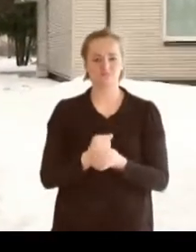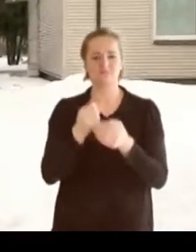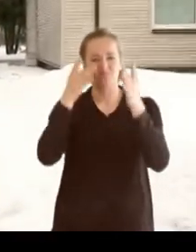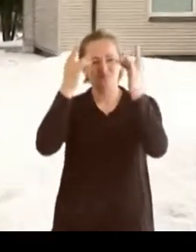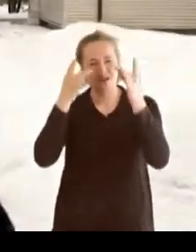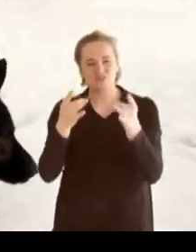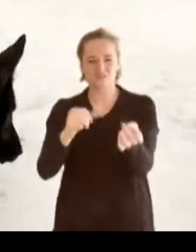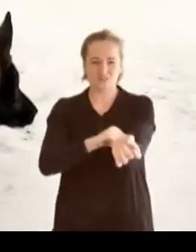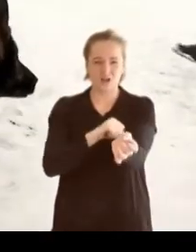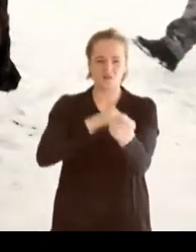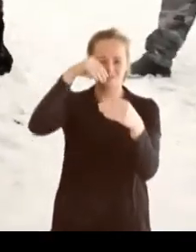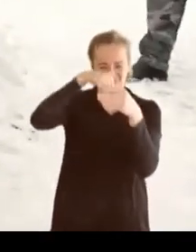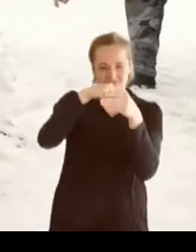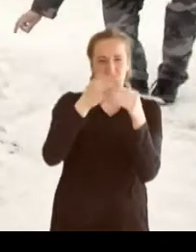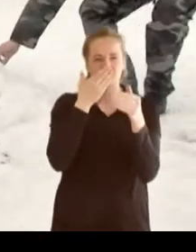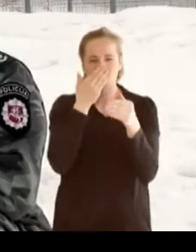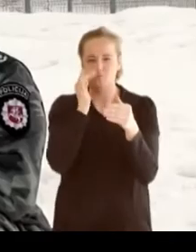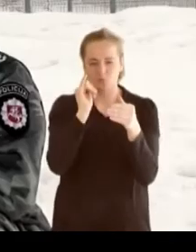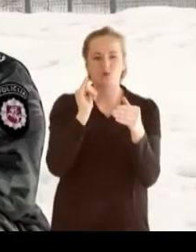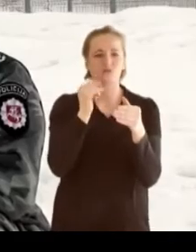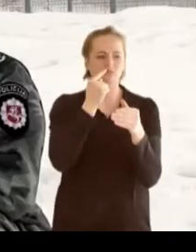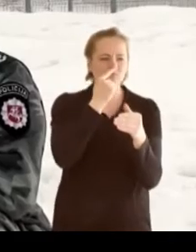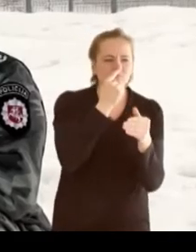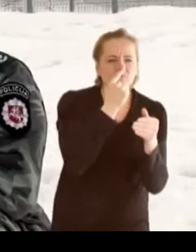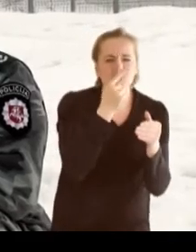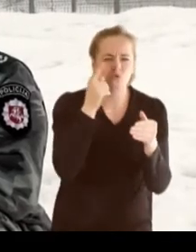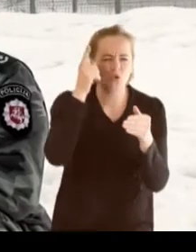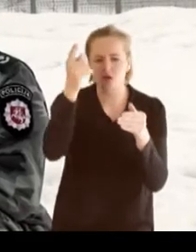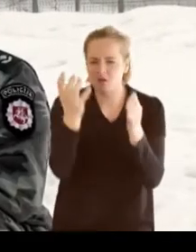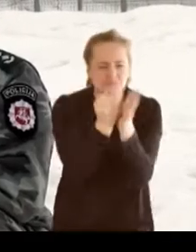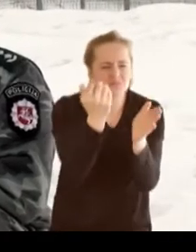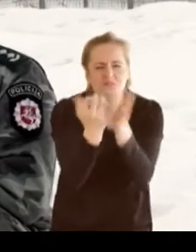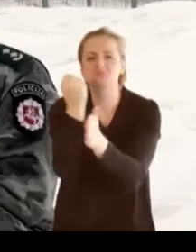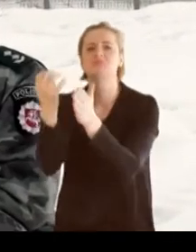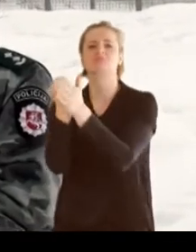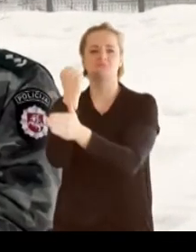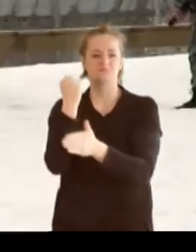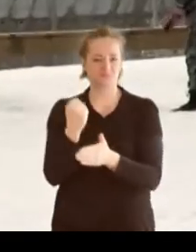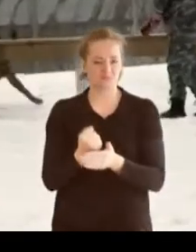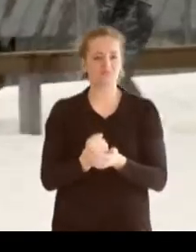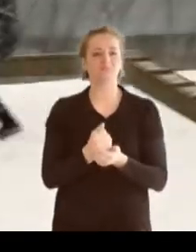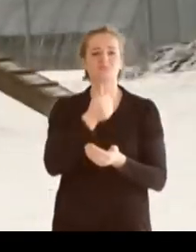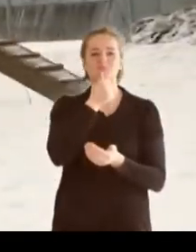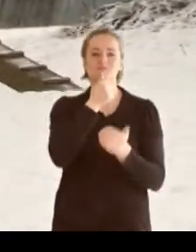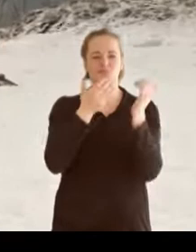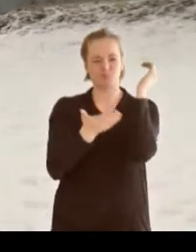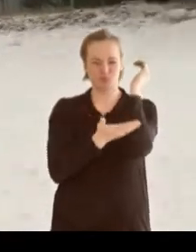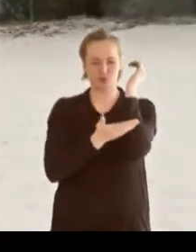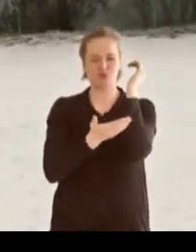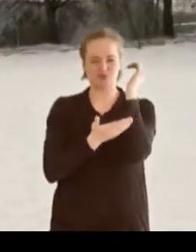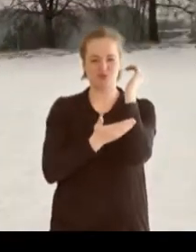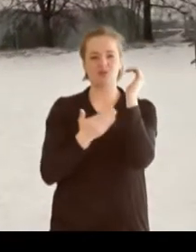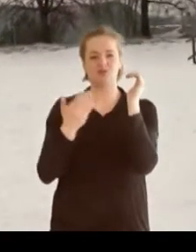būti ir narkotinės medžiagos, tikrai šuo užuos ir per stiklą. Dažnai